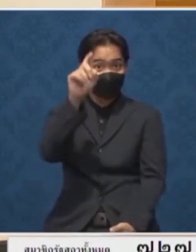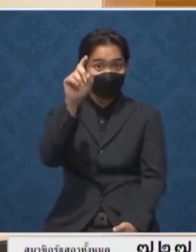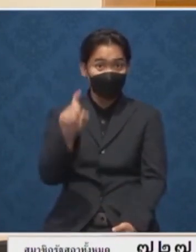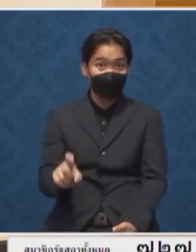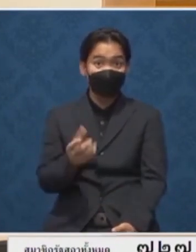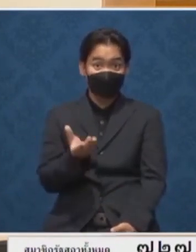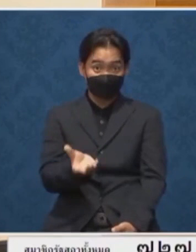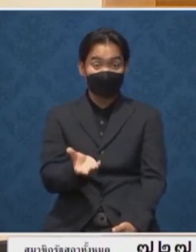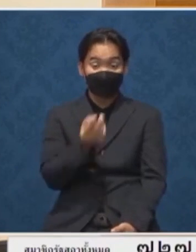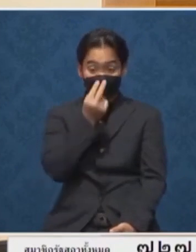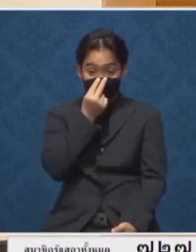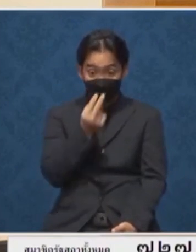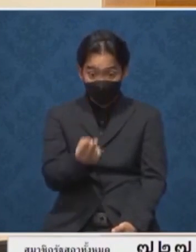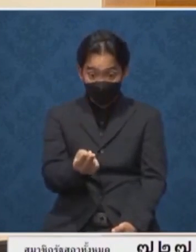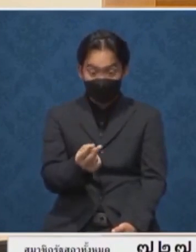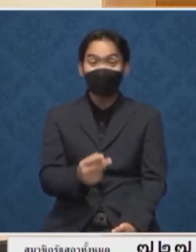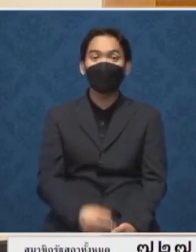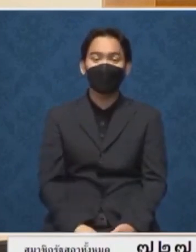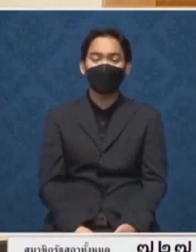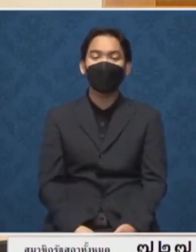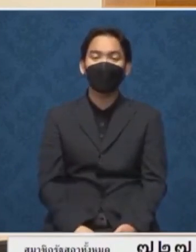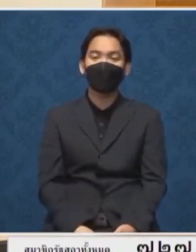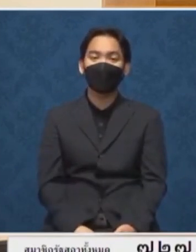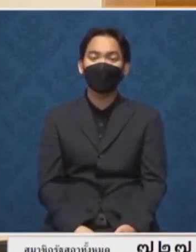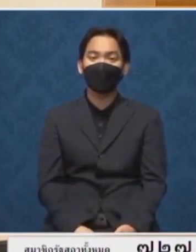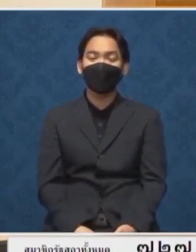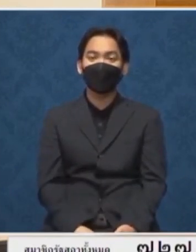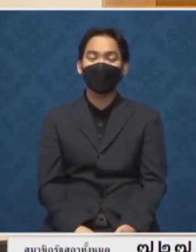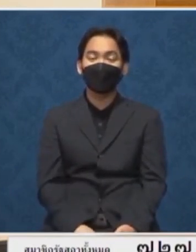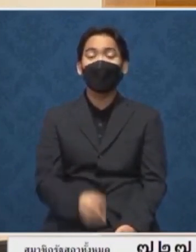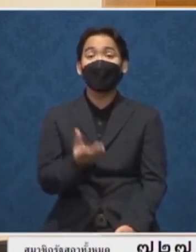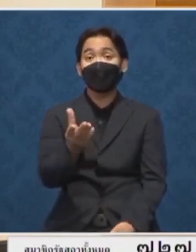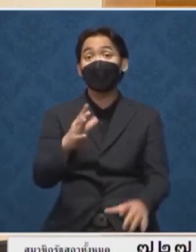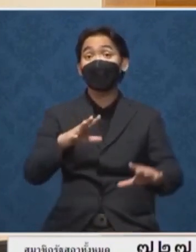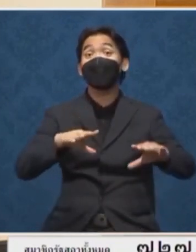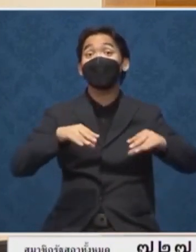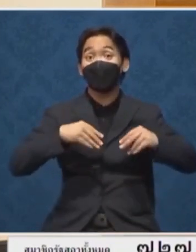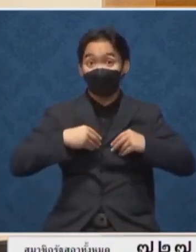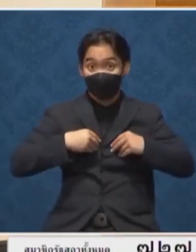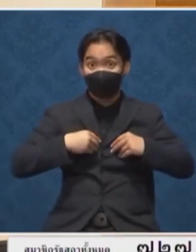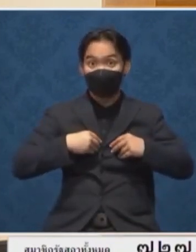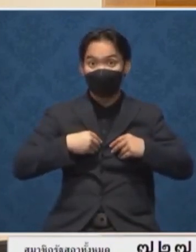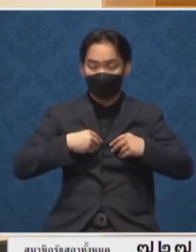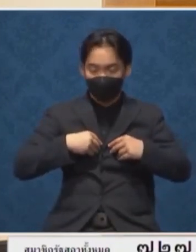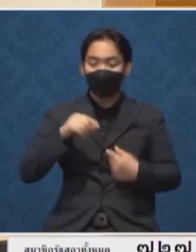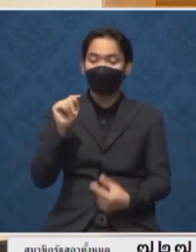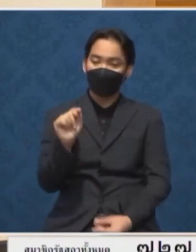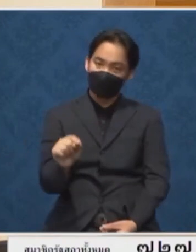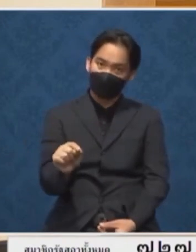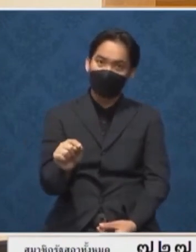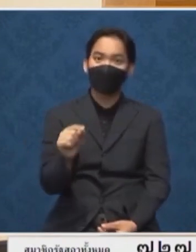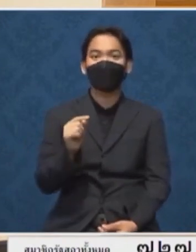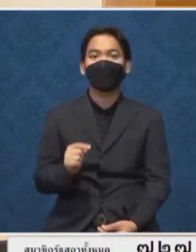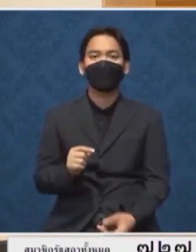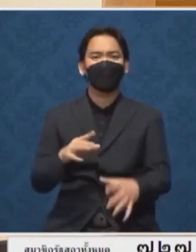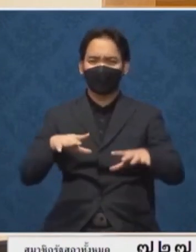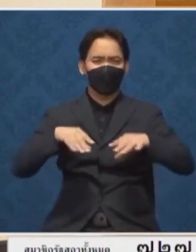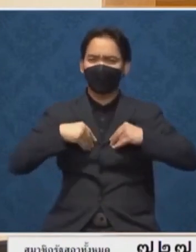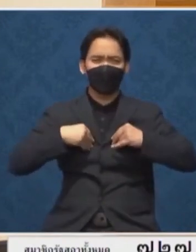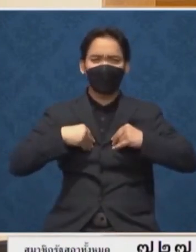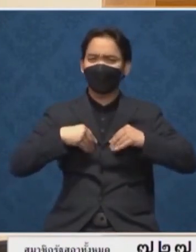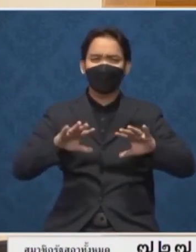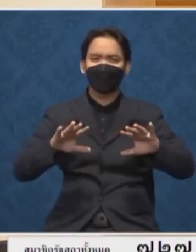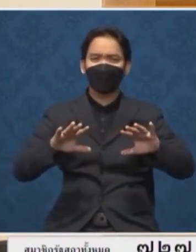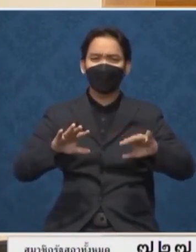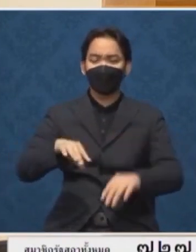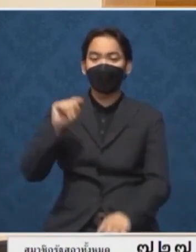ถ้าท่านเห็นด้วยกับกรรมธิการที่เพิ่มขึ้นใหม่กดปุ่มเห็นด้วยถ้าท่านไม่เห็นด้วยกับการเพิ่มมาตรา